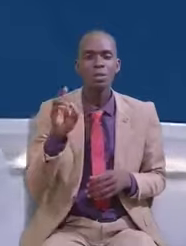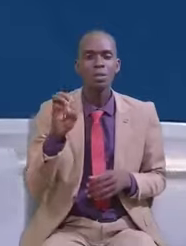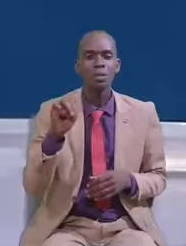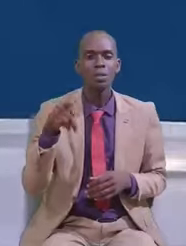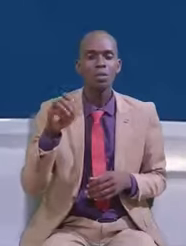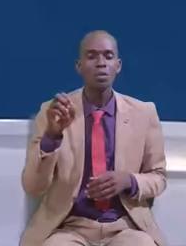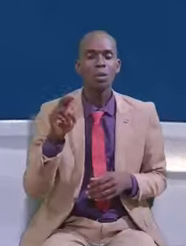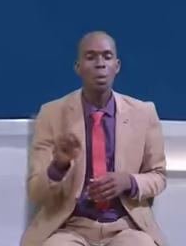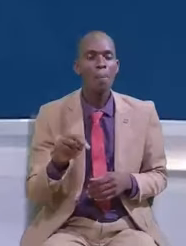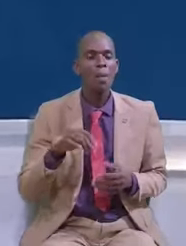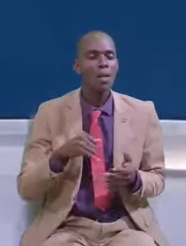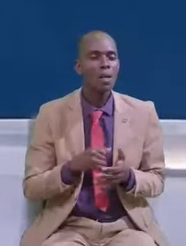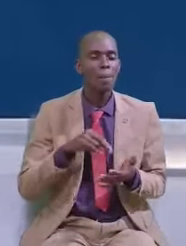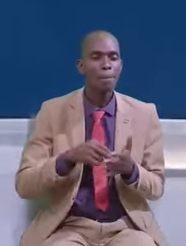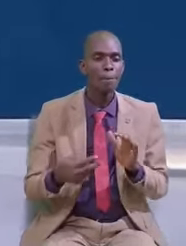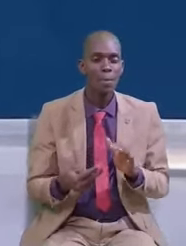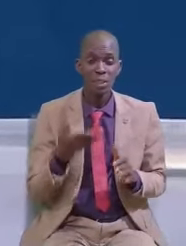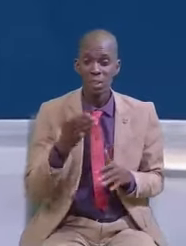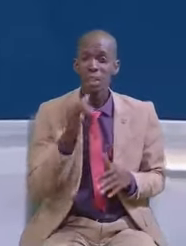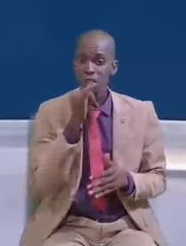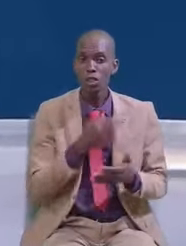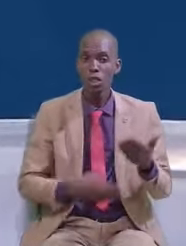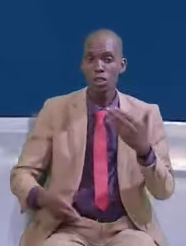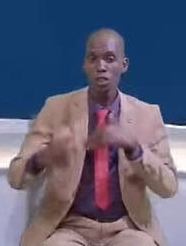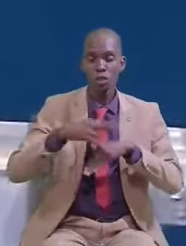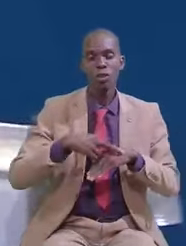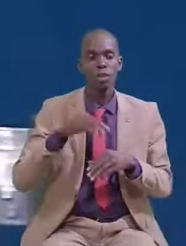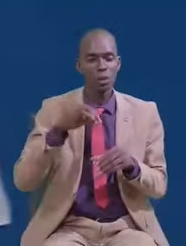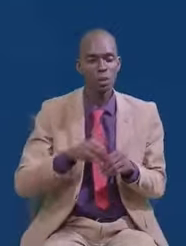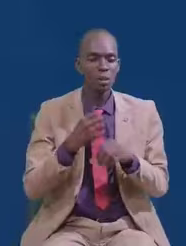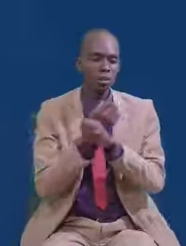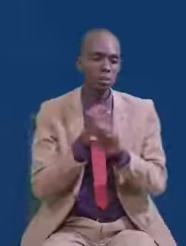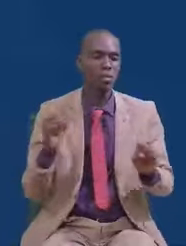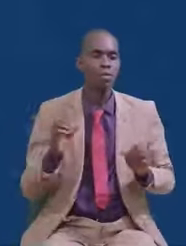Il y a la restauration dans la rédemption.